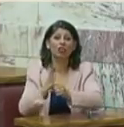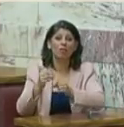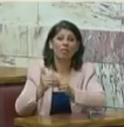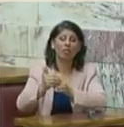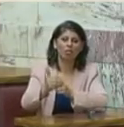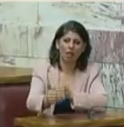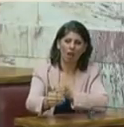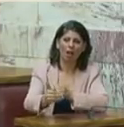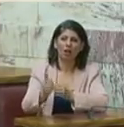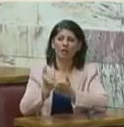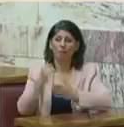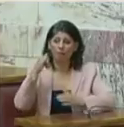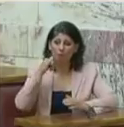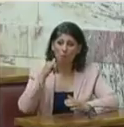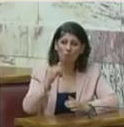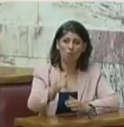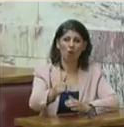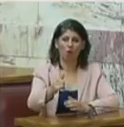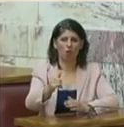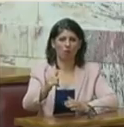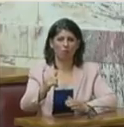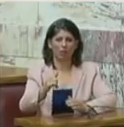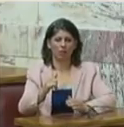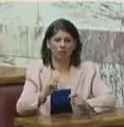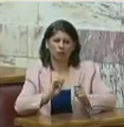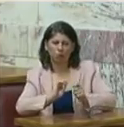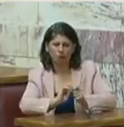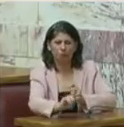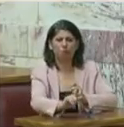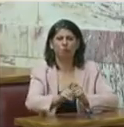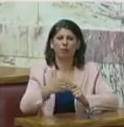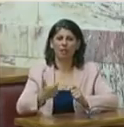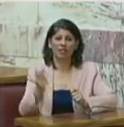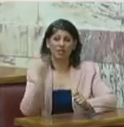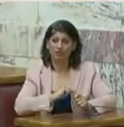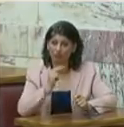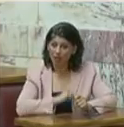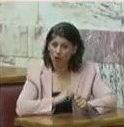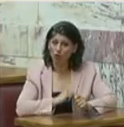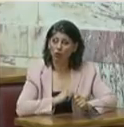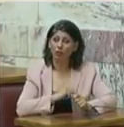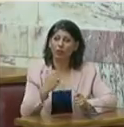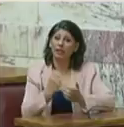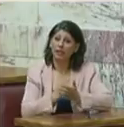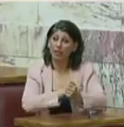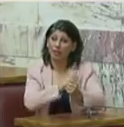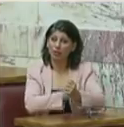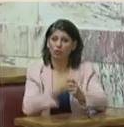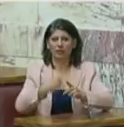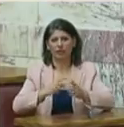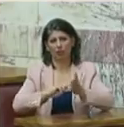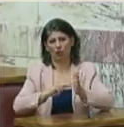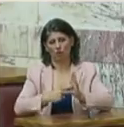αλλά και διαρκούς υπονόμευσης των συμφερόντων και των δυνατοτήτων της ελληνικής οικονομίας.